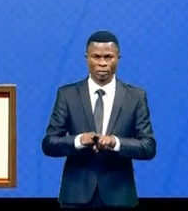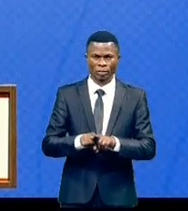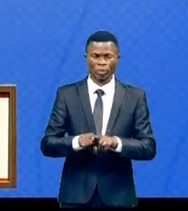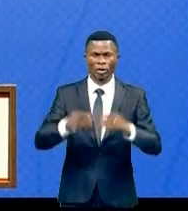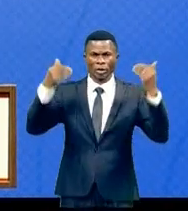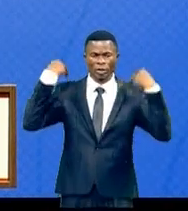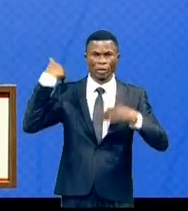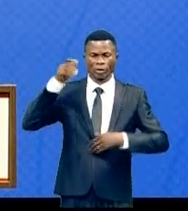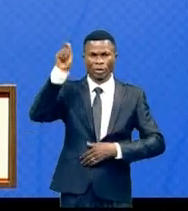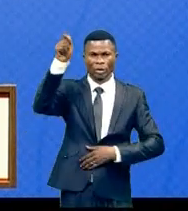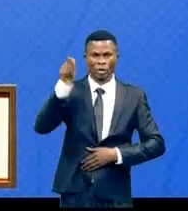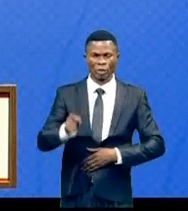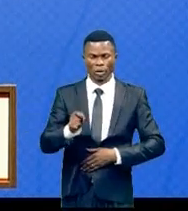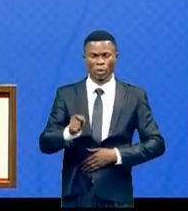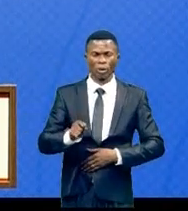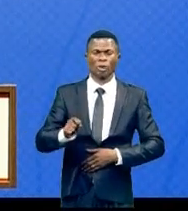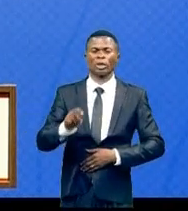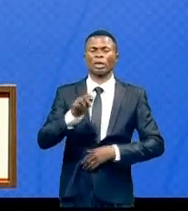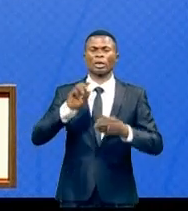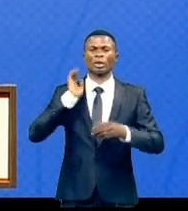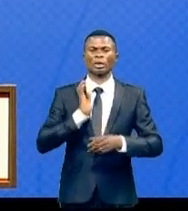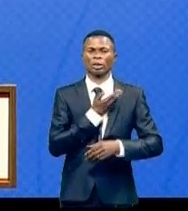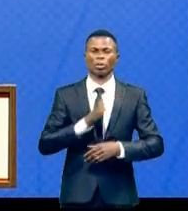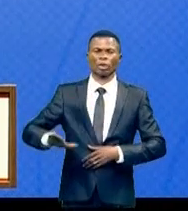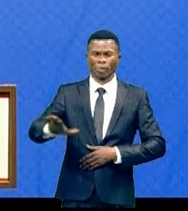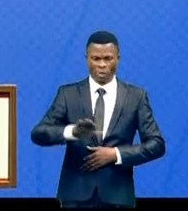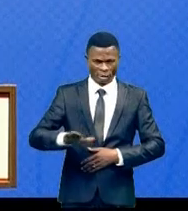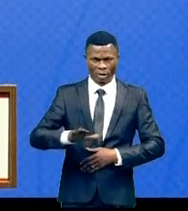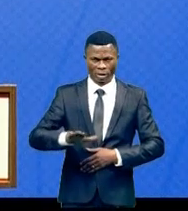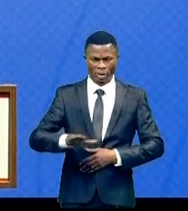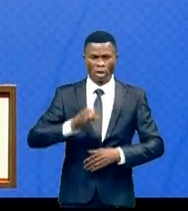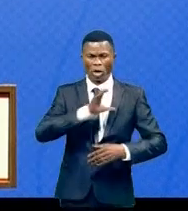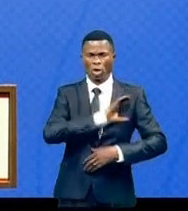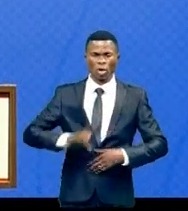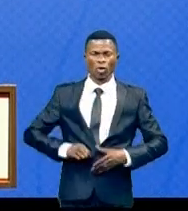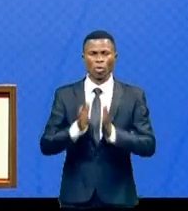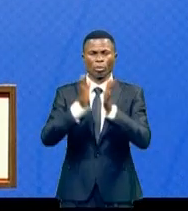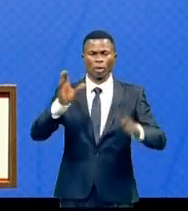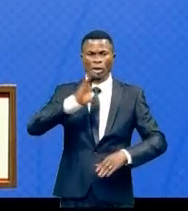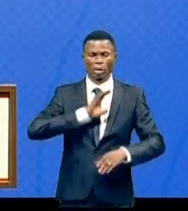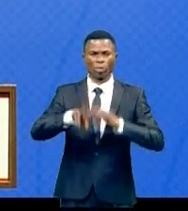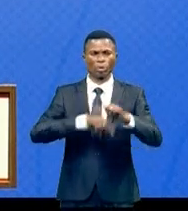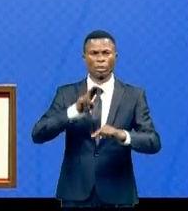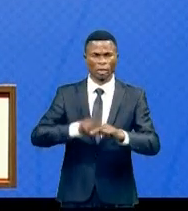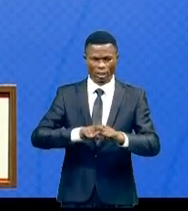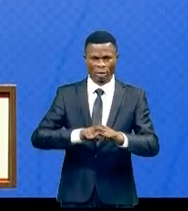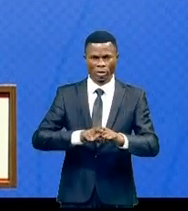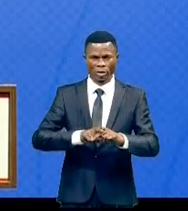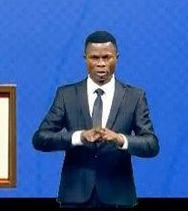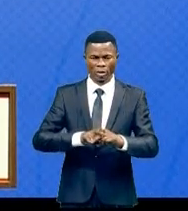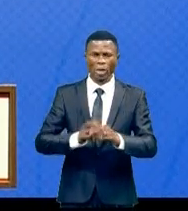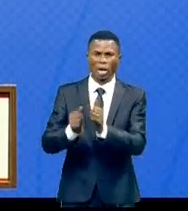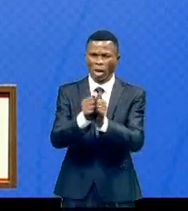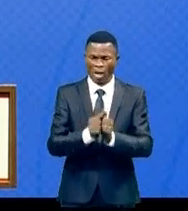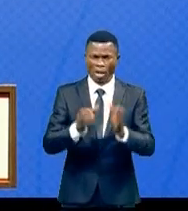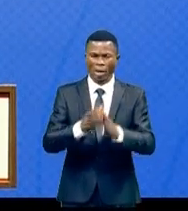chef d'état-major général de forces armées de la République démocratique du Congo, les commissaires généraux de la police nationale, accompagnés